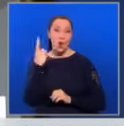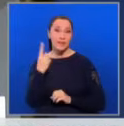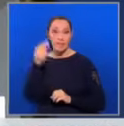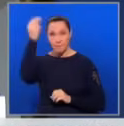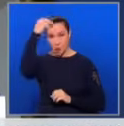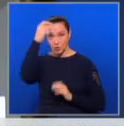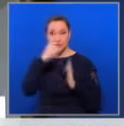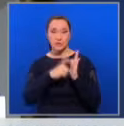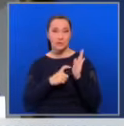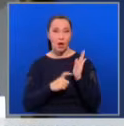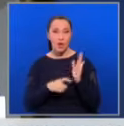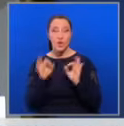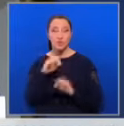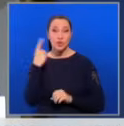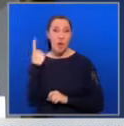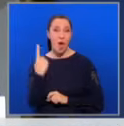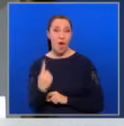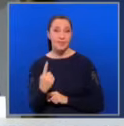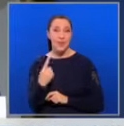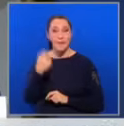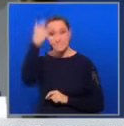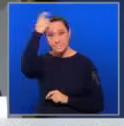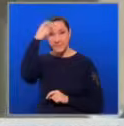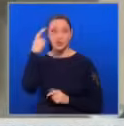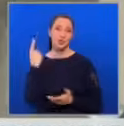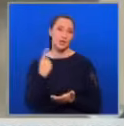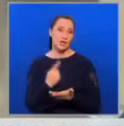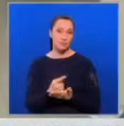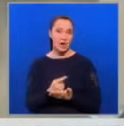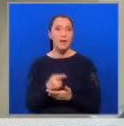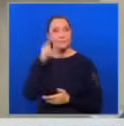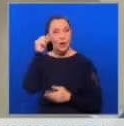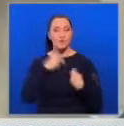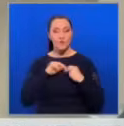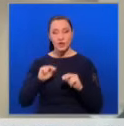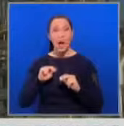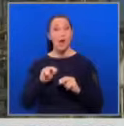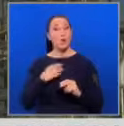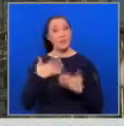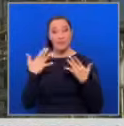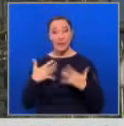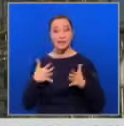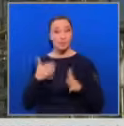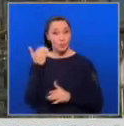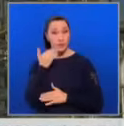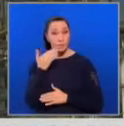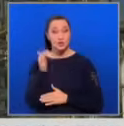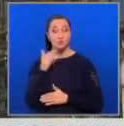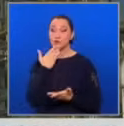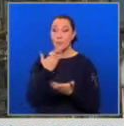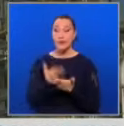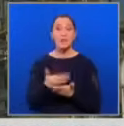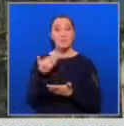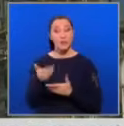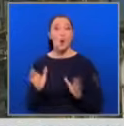български закон нито една митническа разпоредба денков увери че ако излязат данни за злоупотреба ще бъдат обявени